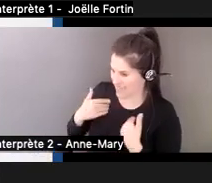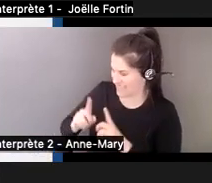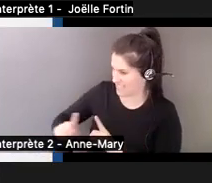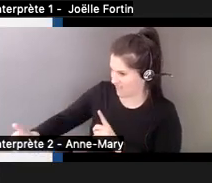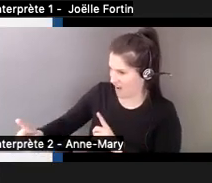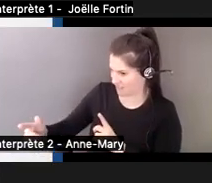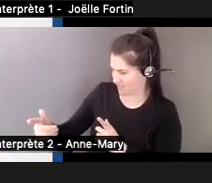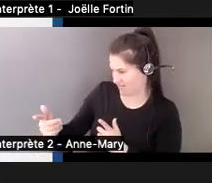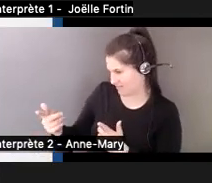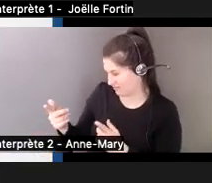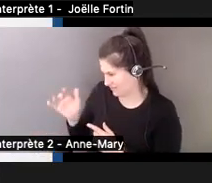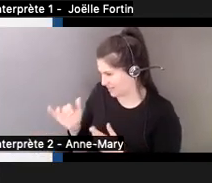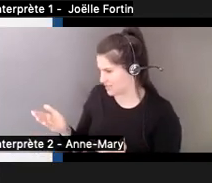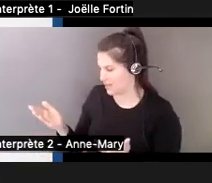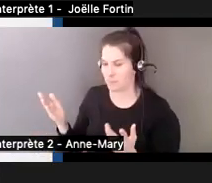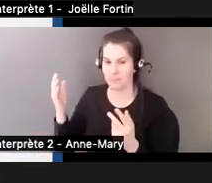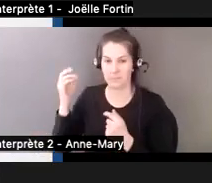n'est-ce pas? Oui, c'est